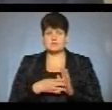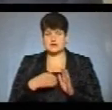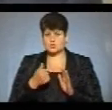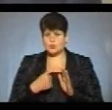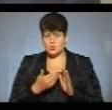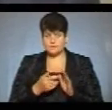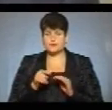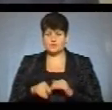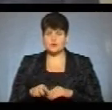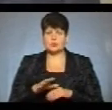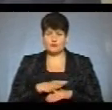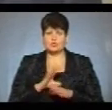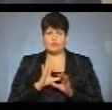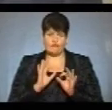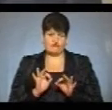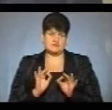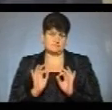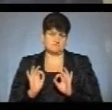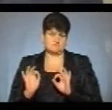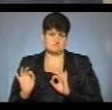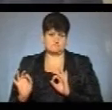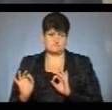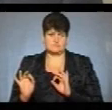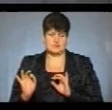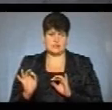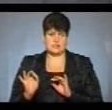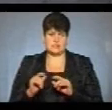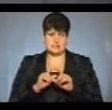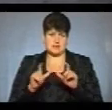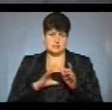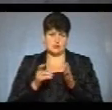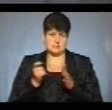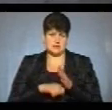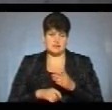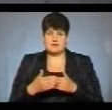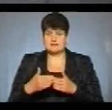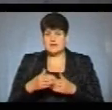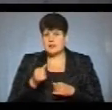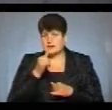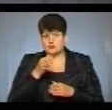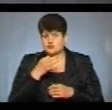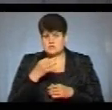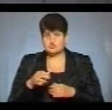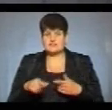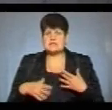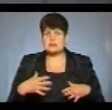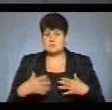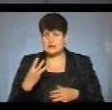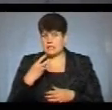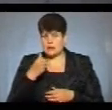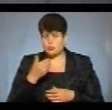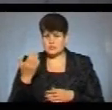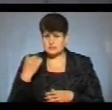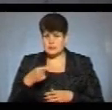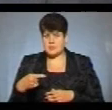року. Тоді було все справне і підстанція була закрита. Ну, двері, я не можу сказати, що вони слабкі. 3 роки тому на